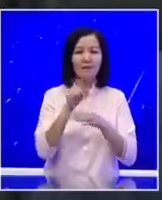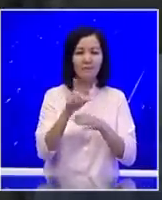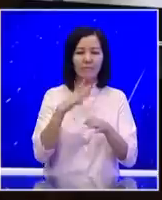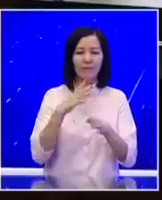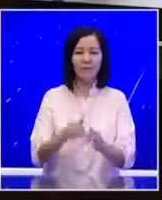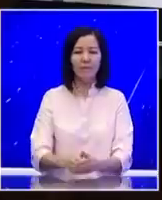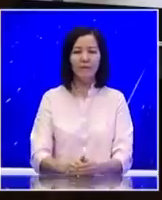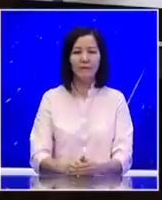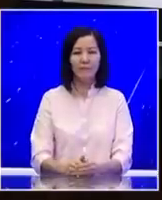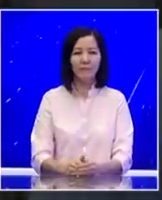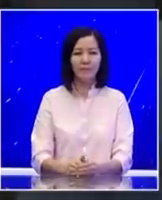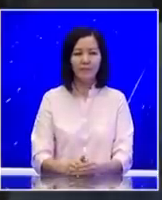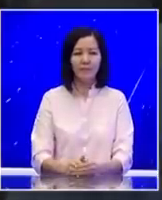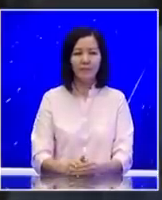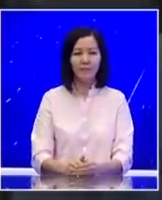берді.